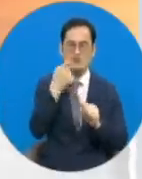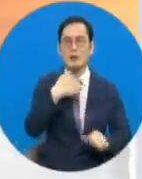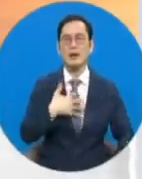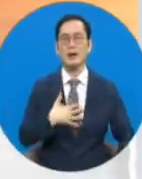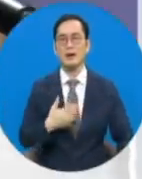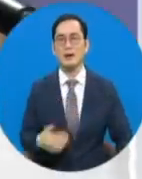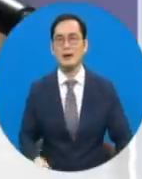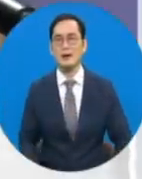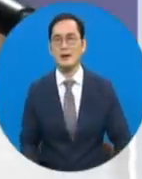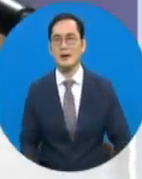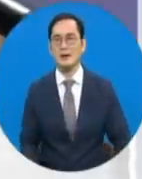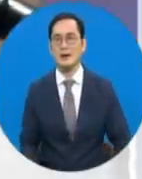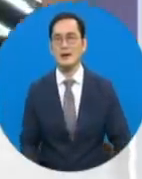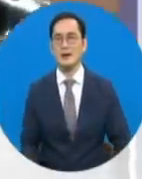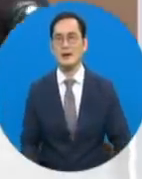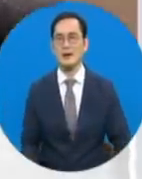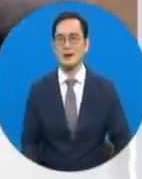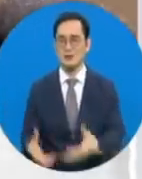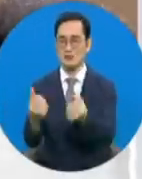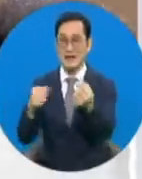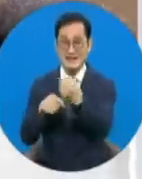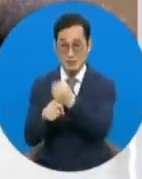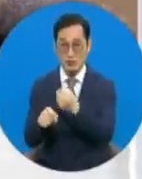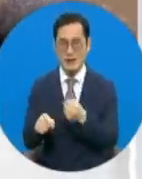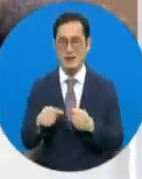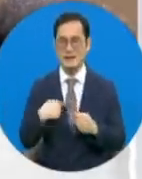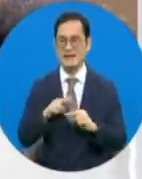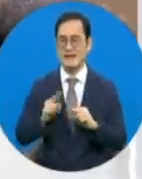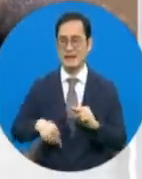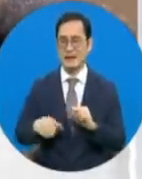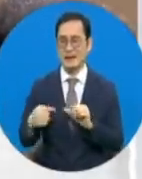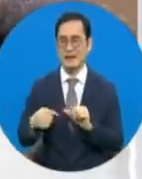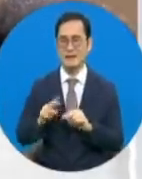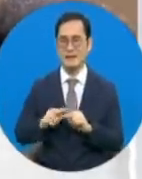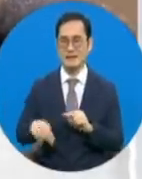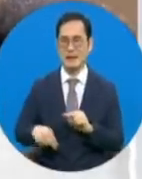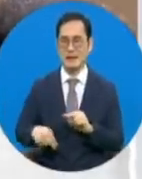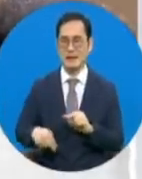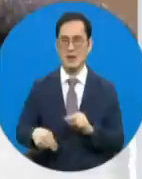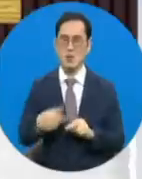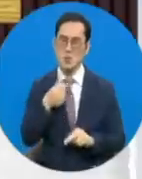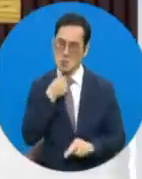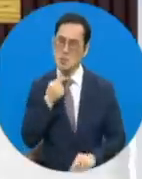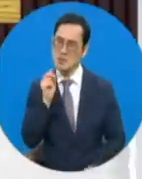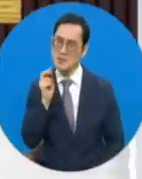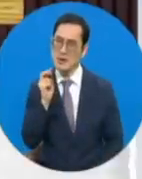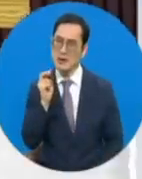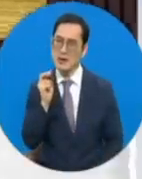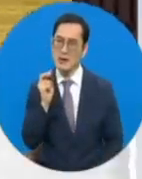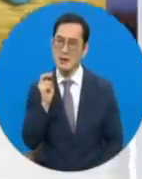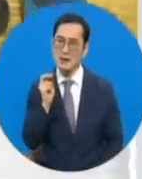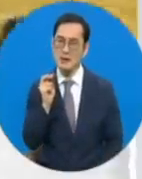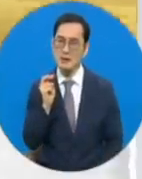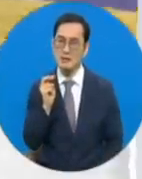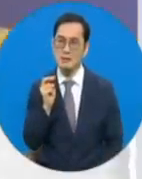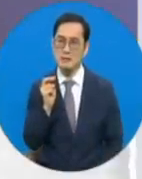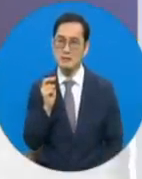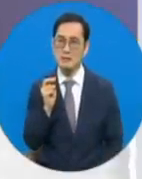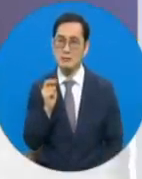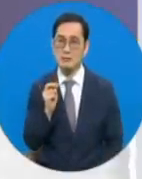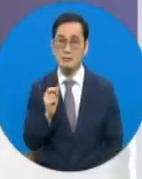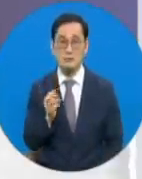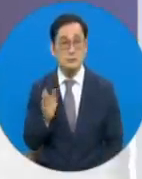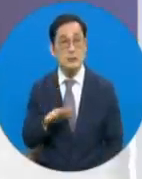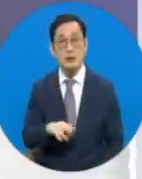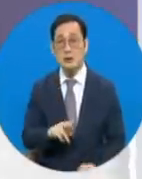분리 물론 뭐 여당이랄지 아니면 정부 입장에서 뭐 그럴 의도도 조금 있을 수 있겠지만